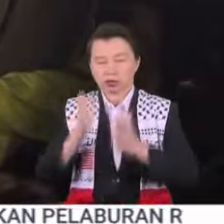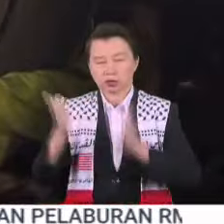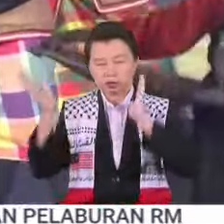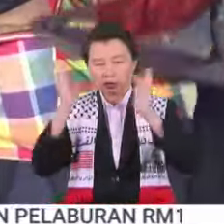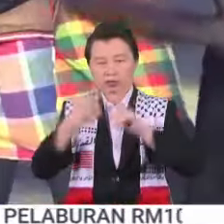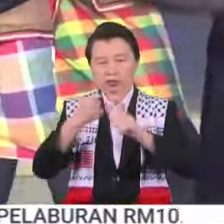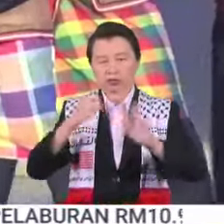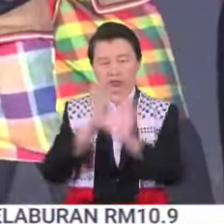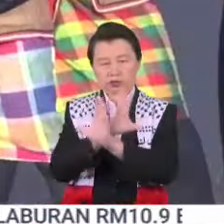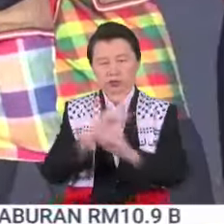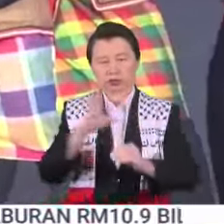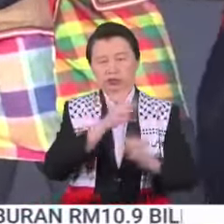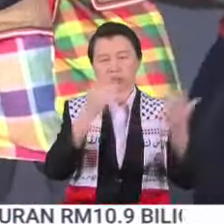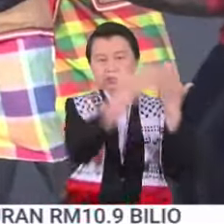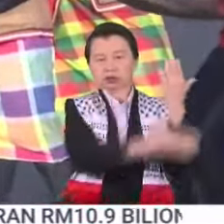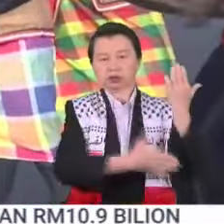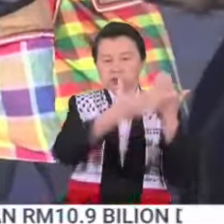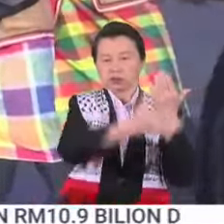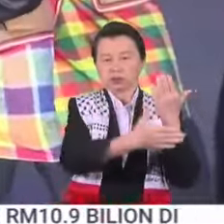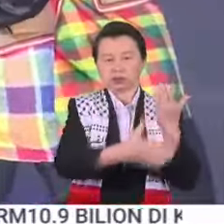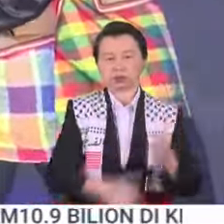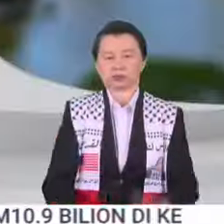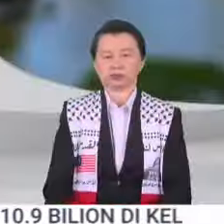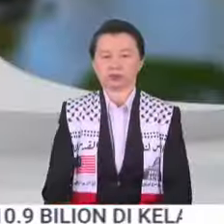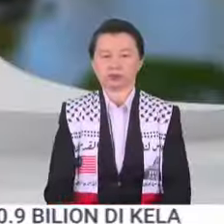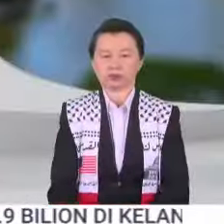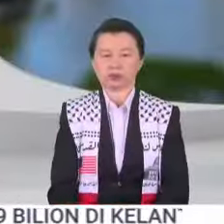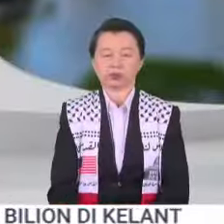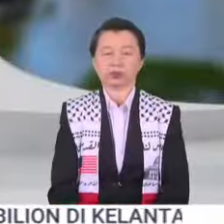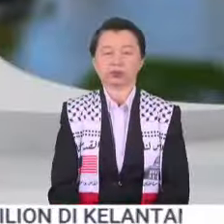dari Sarawak dan Semenanjung Malaysia.